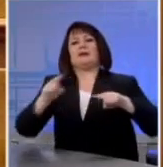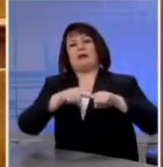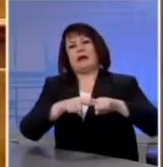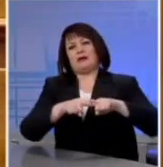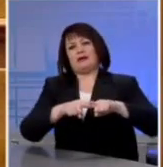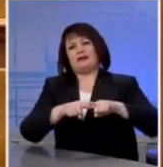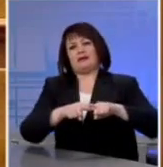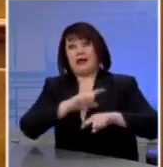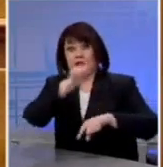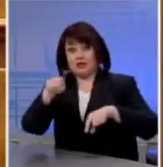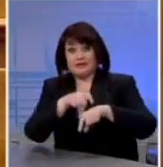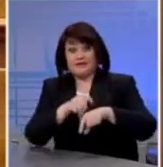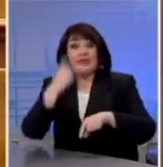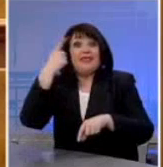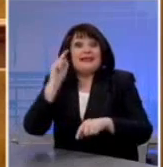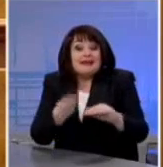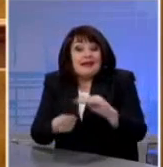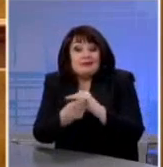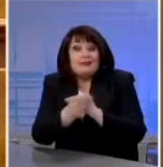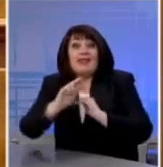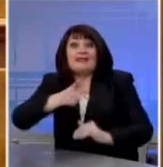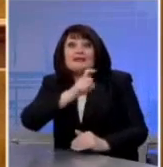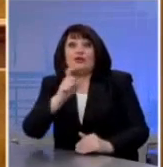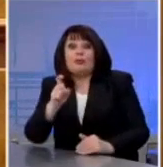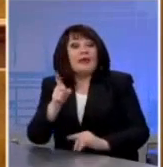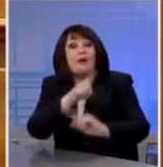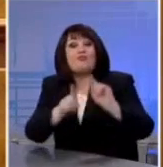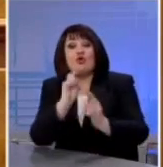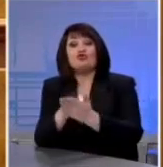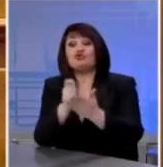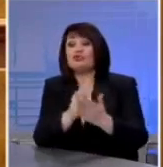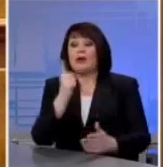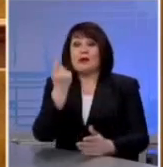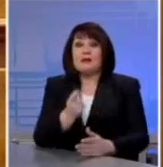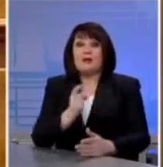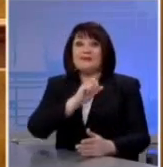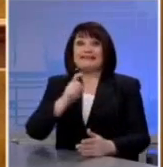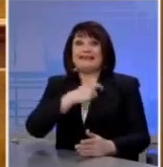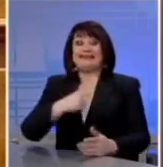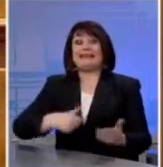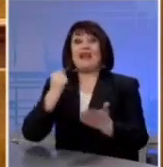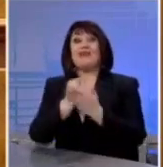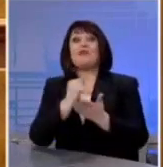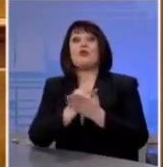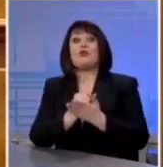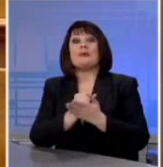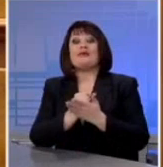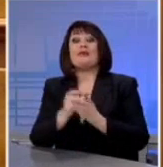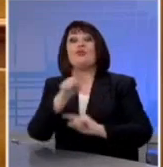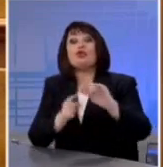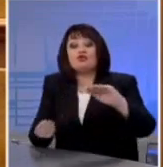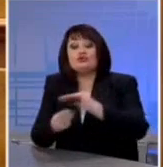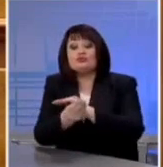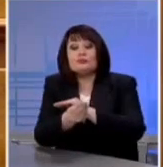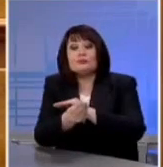λαός δεν ξέρει ποιοι πήραν τα δισεκατομμύρια που παρήγαγε για το 1,5 δισεκατομμύριο του Ταχυδρομικού Ταμείου Ευθερίου, το CDS. Γιατί? Γιατί